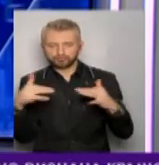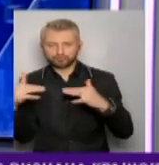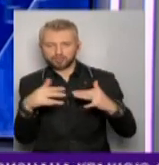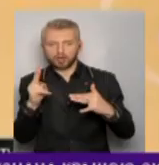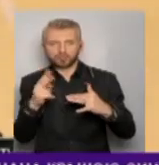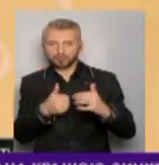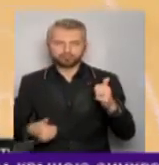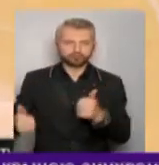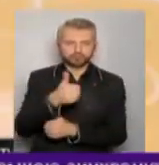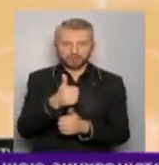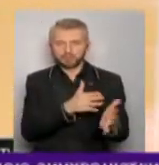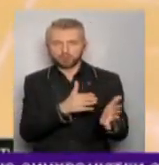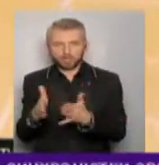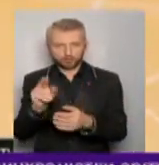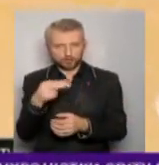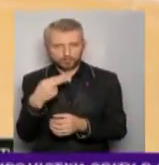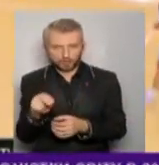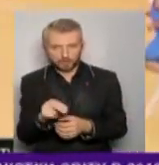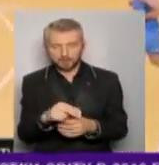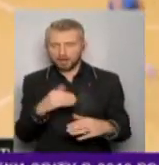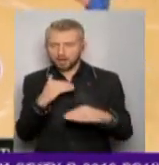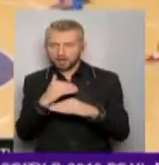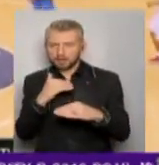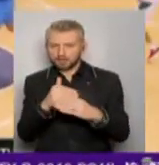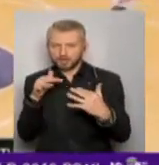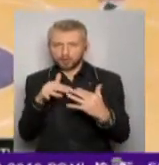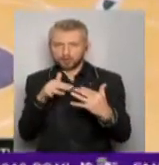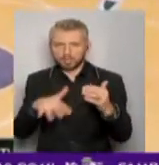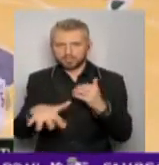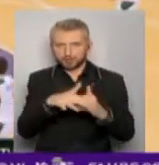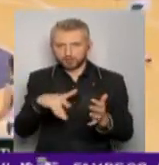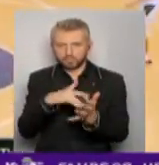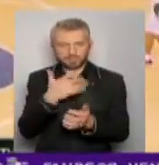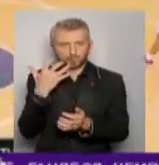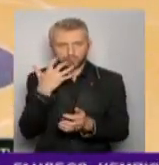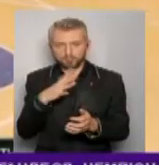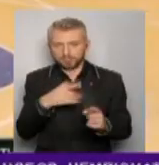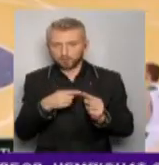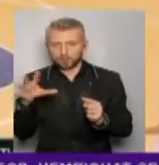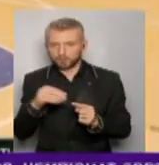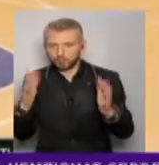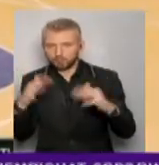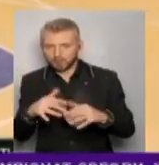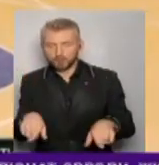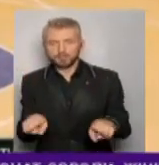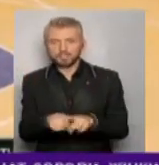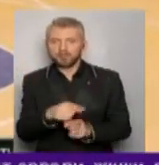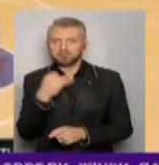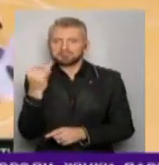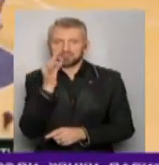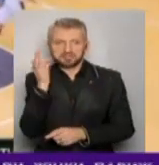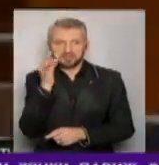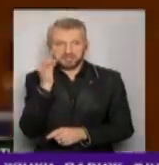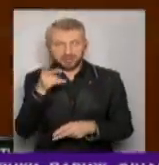у регулярному чемпіонаті. Рівна боротьба на майданчику в Южному точилася протягом усього матчу. Відтак, інтрига не згасала